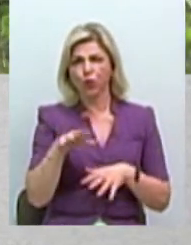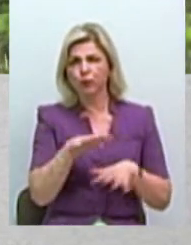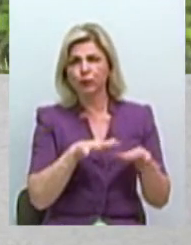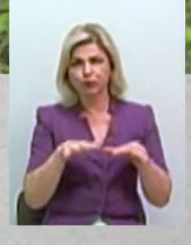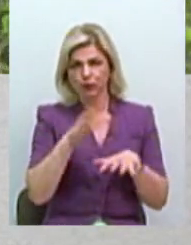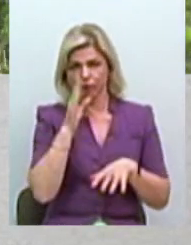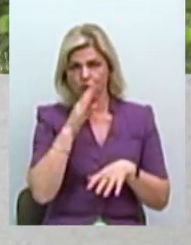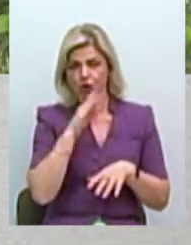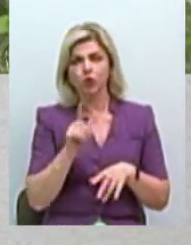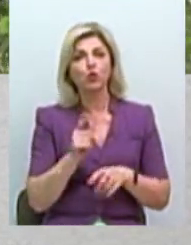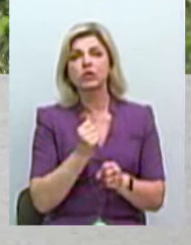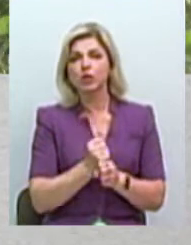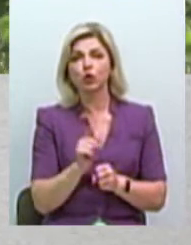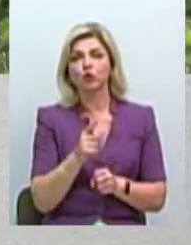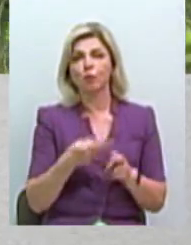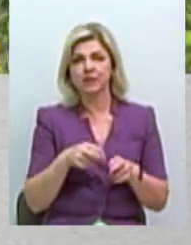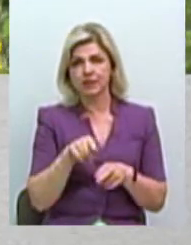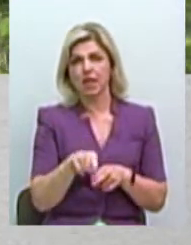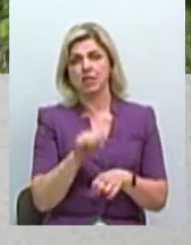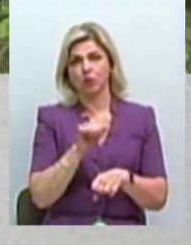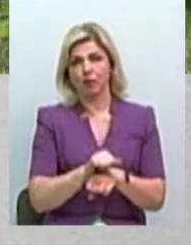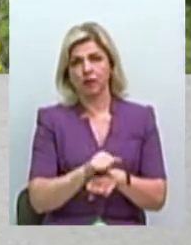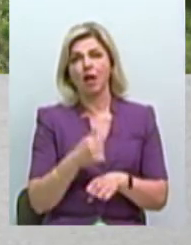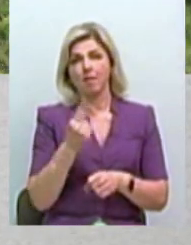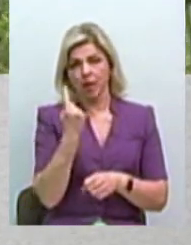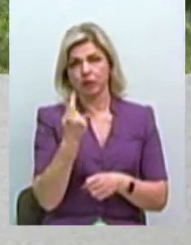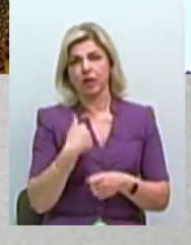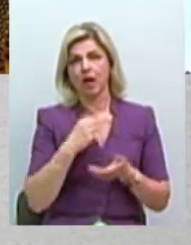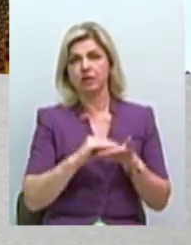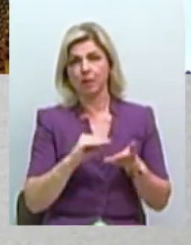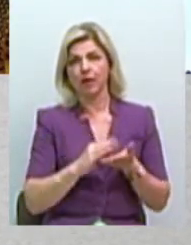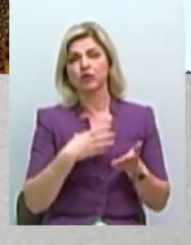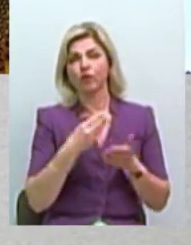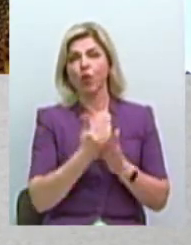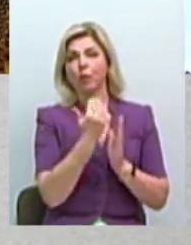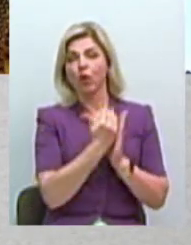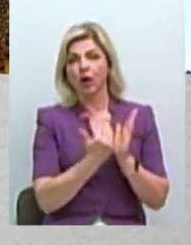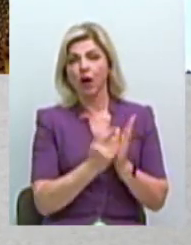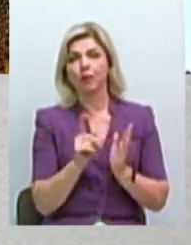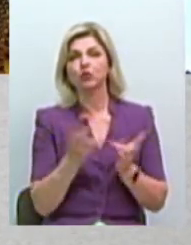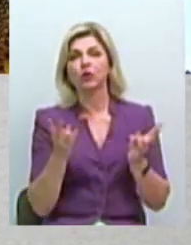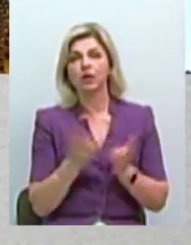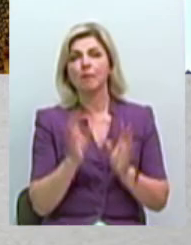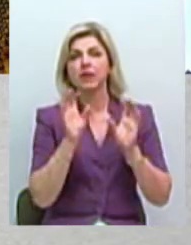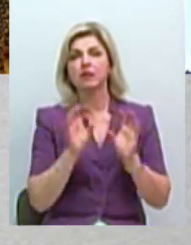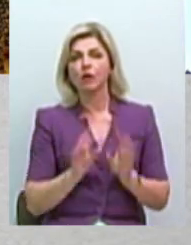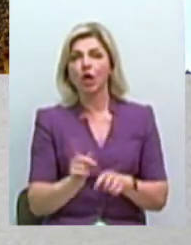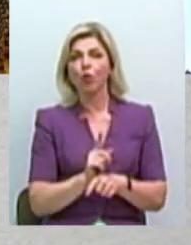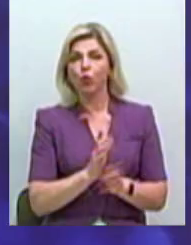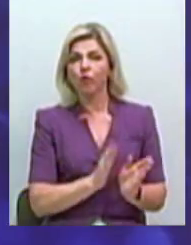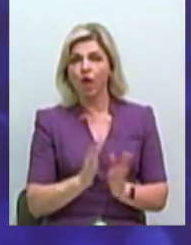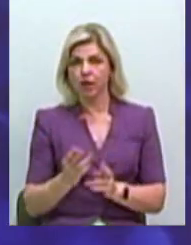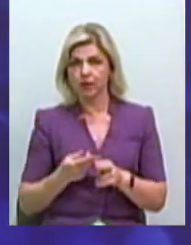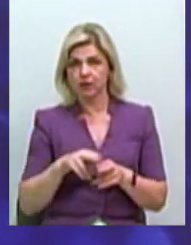це зупинити? Ну, перше, я зазначав у своїх програмах, що треба законодавчо врегулювати це питання.